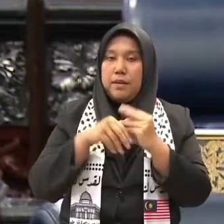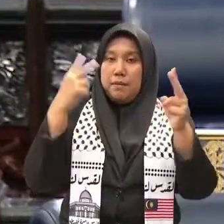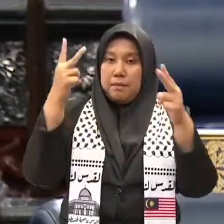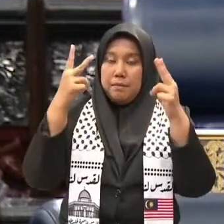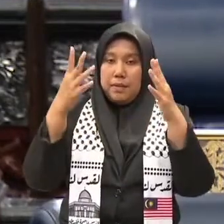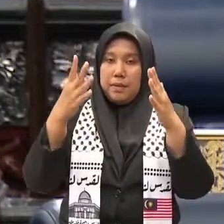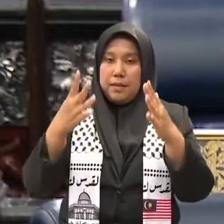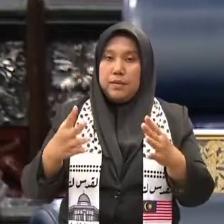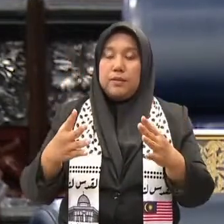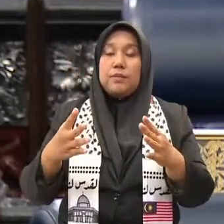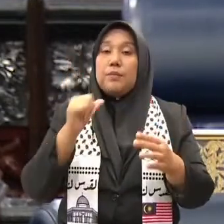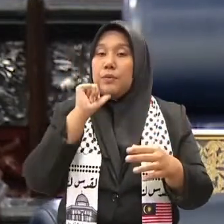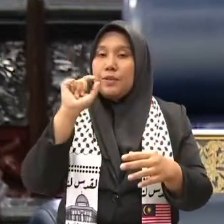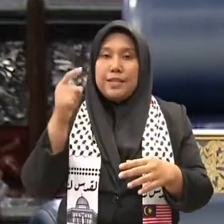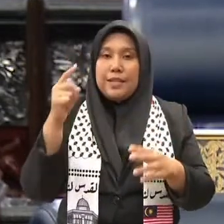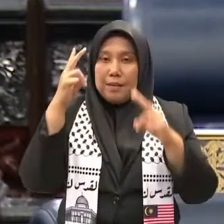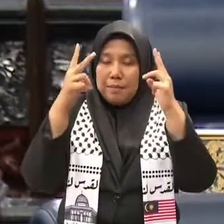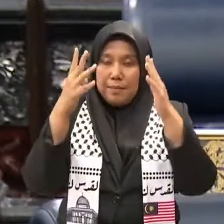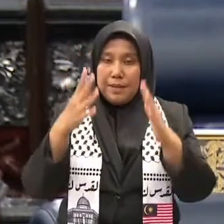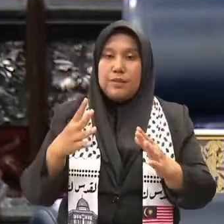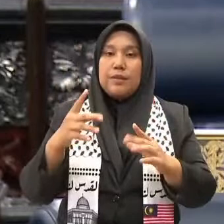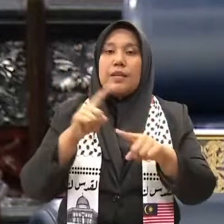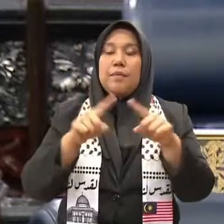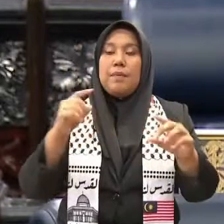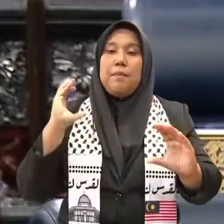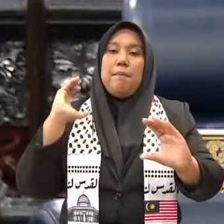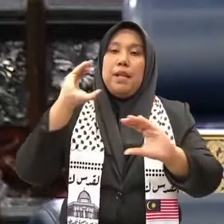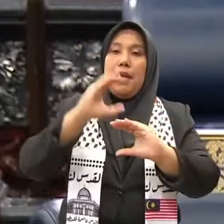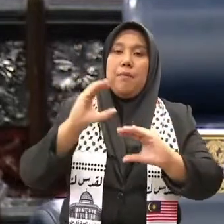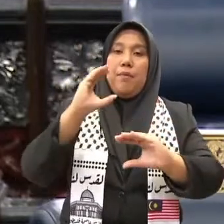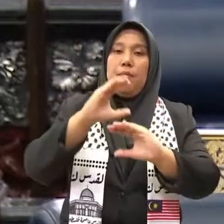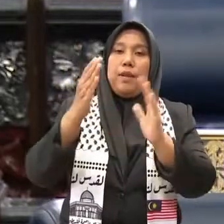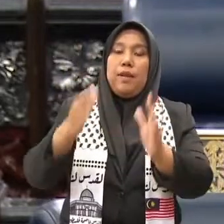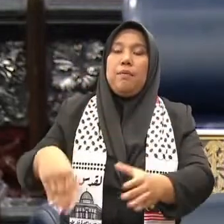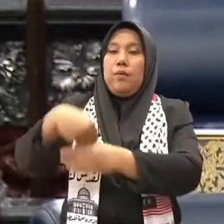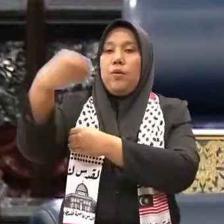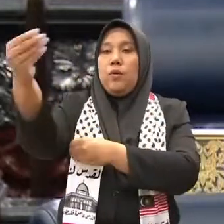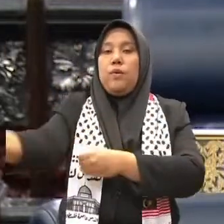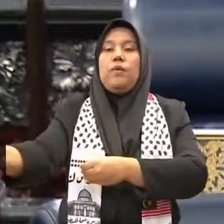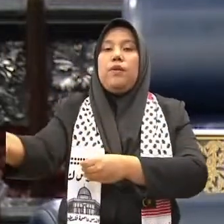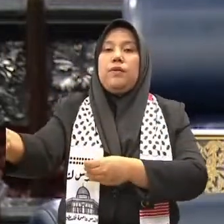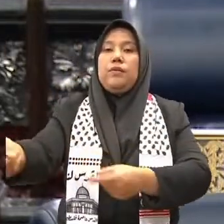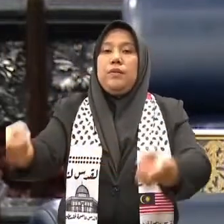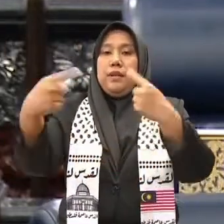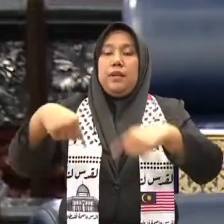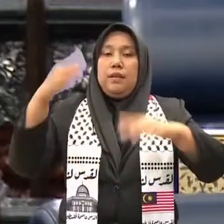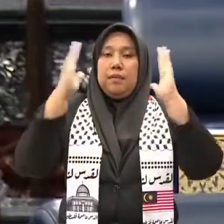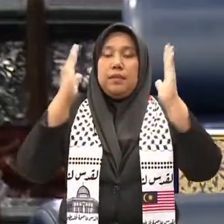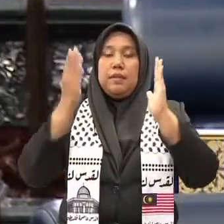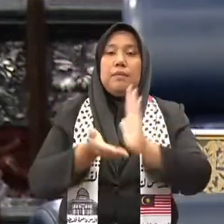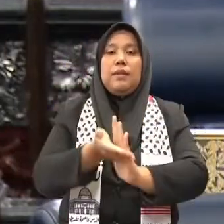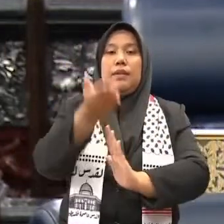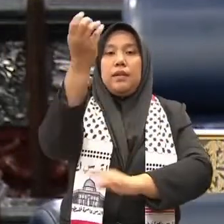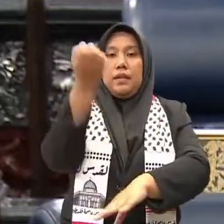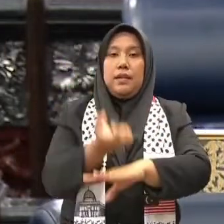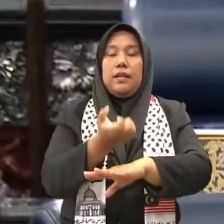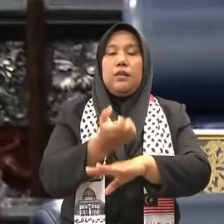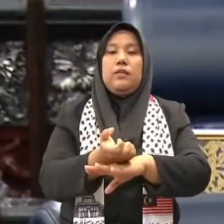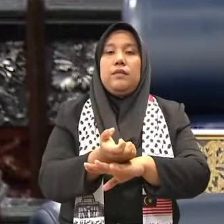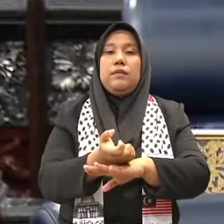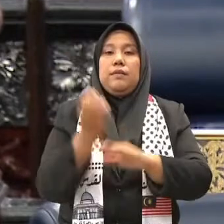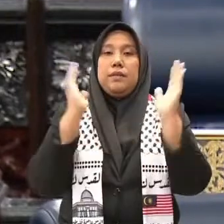juga pelabur-pelabur asing untuk terus masuk ke Malaysia dan seterusnya meningkatkan ekonomi Malaysia untuk maklumat tentang